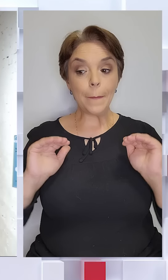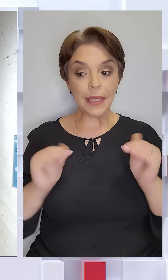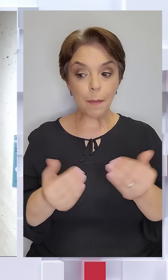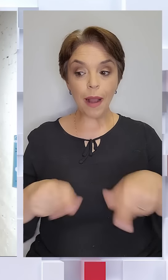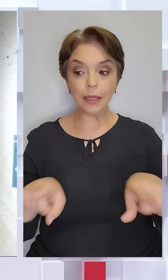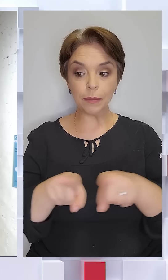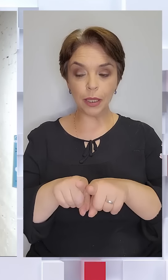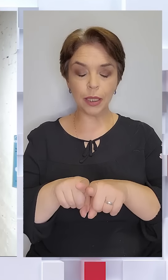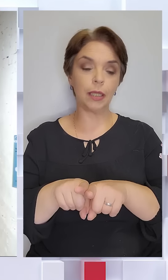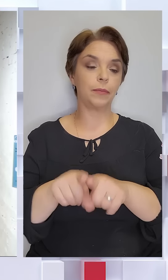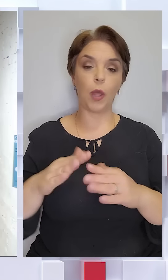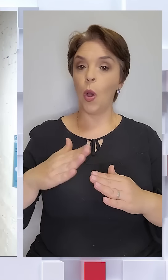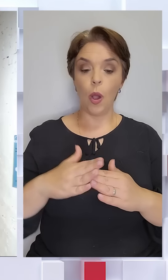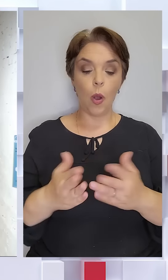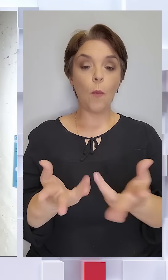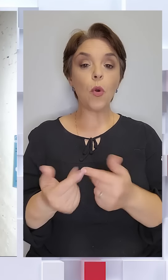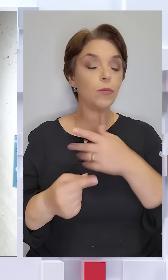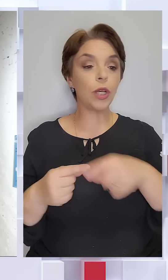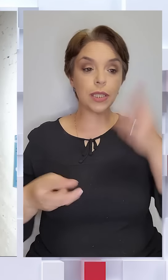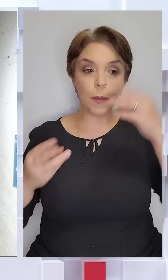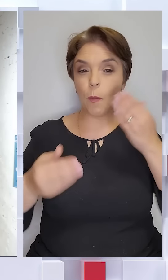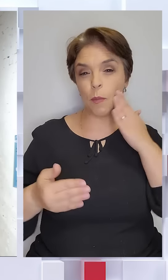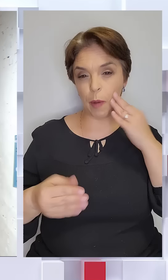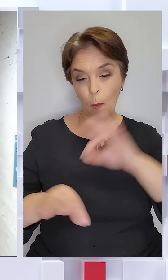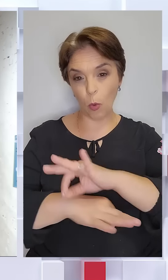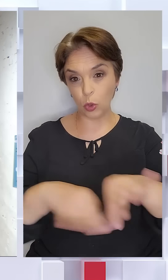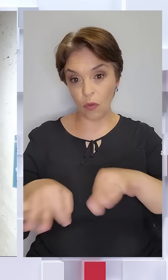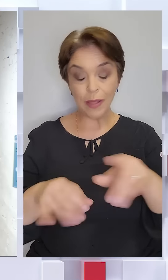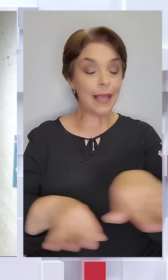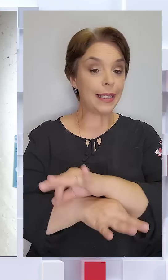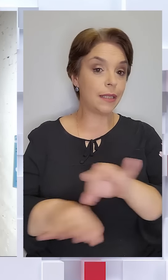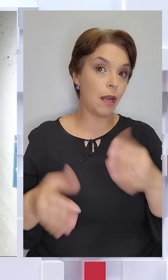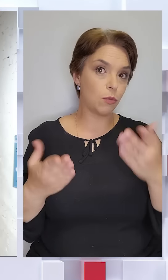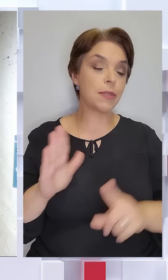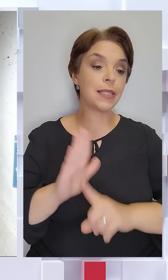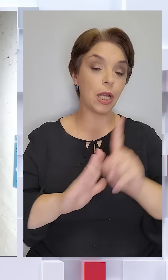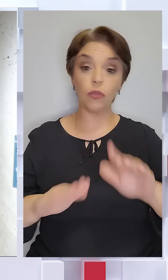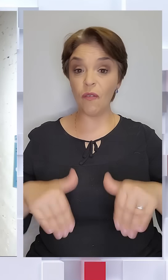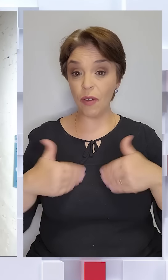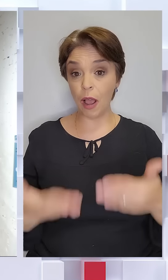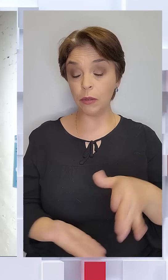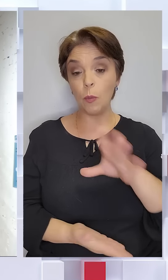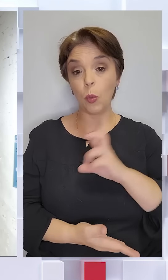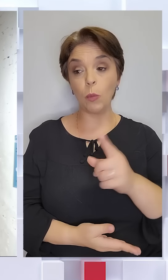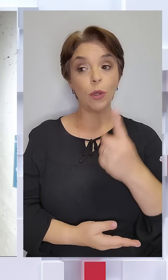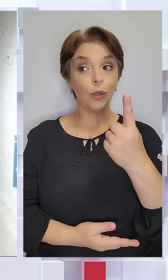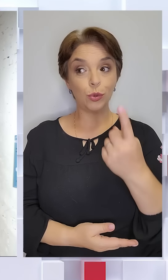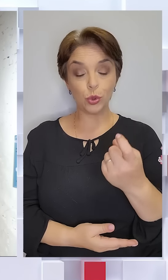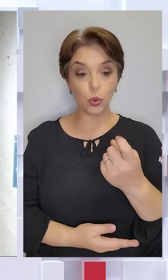Мінімальним таким порогом під час моделювання і ідеальним, мабуть, стартовим варіантом було б